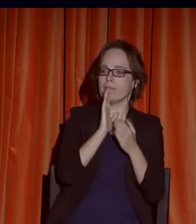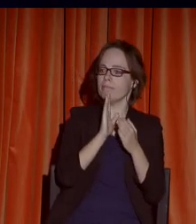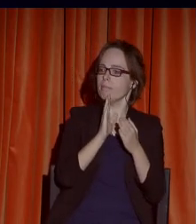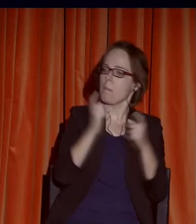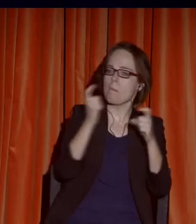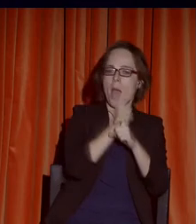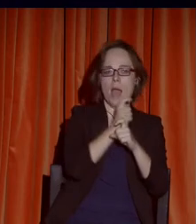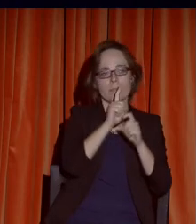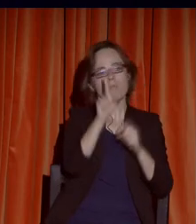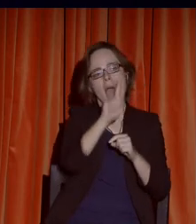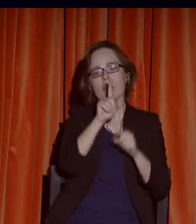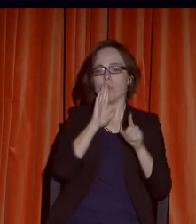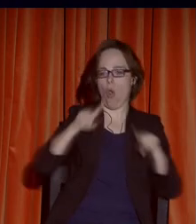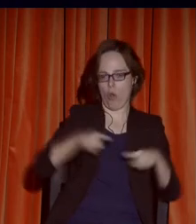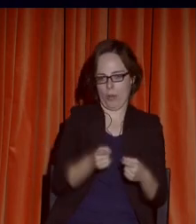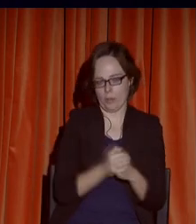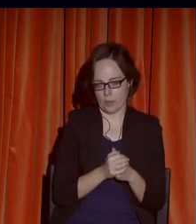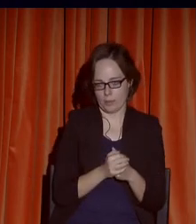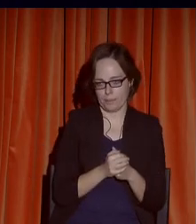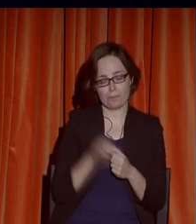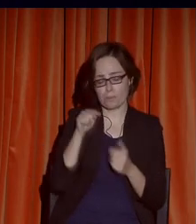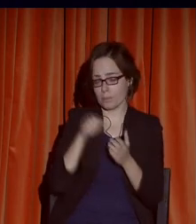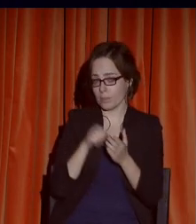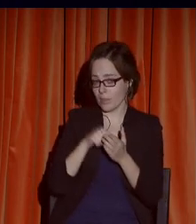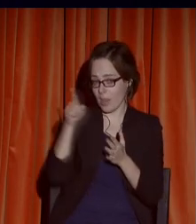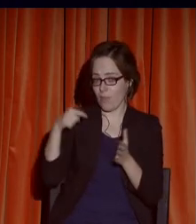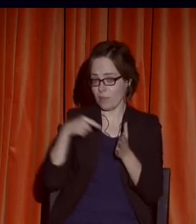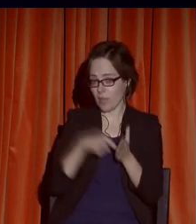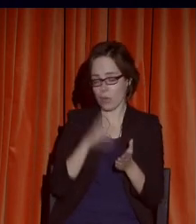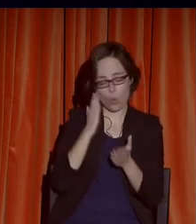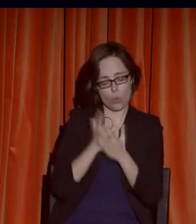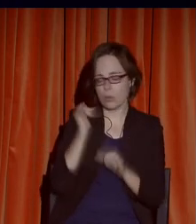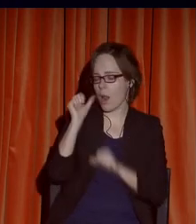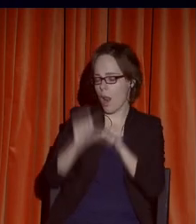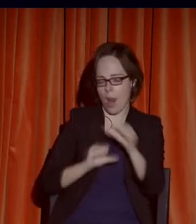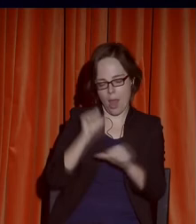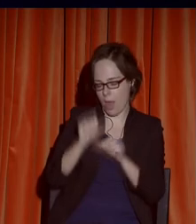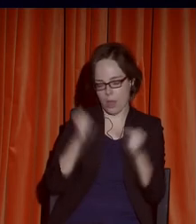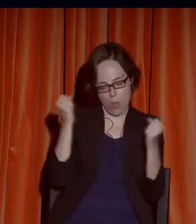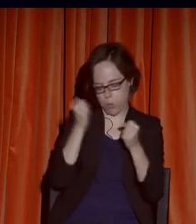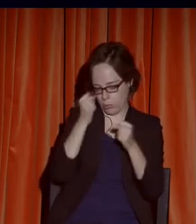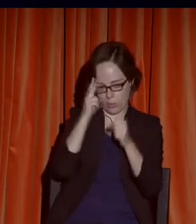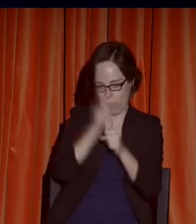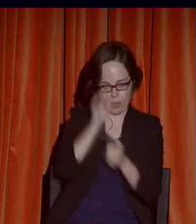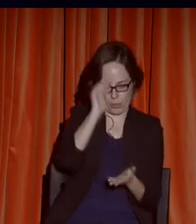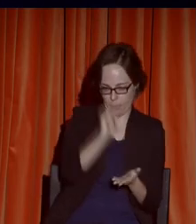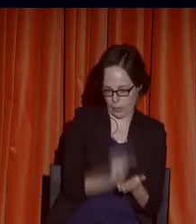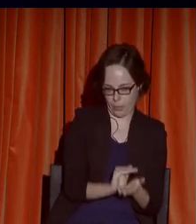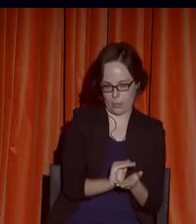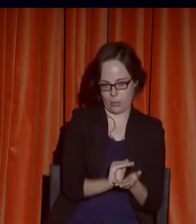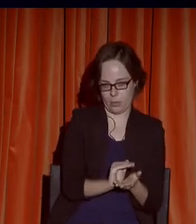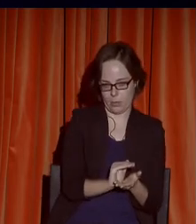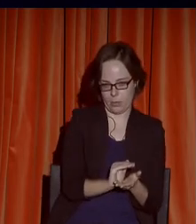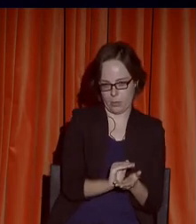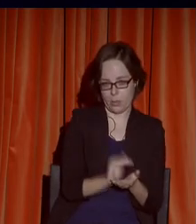i tutaj od lat już ten wskaźnik jest najniższy, najniższy możliwy i on spada. W